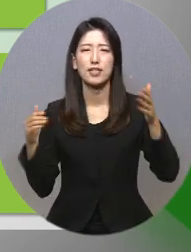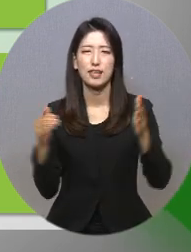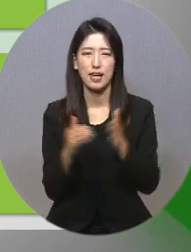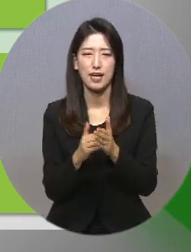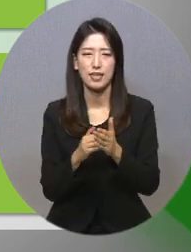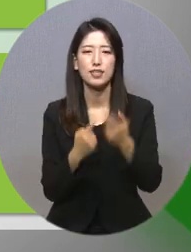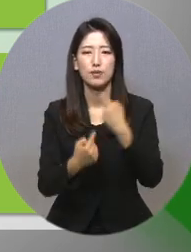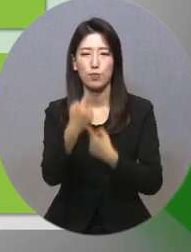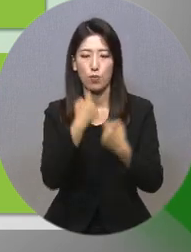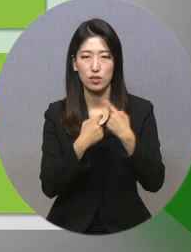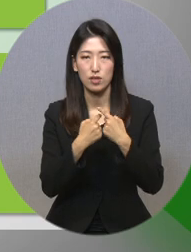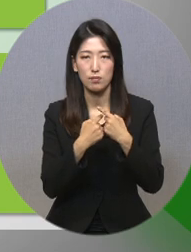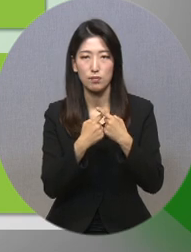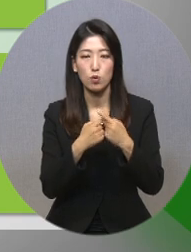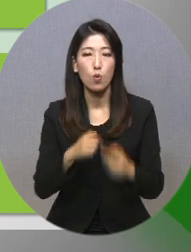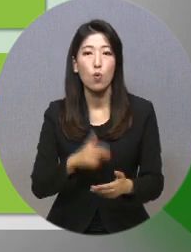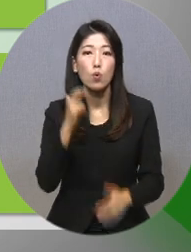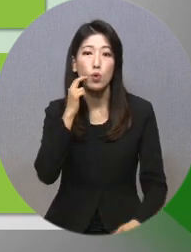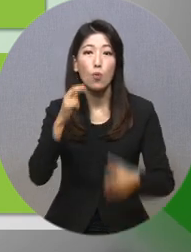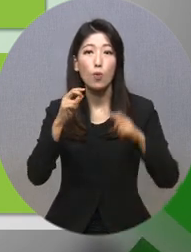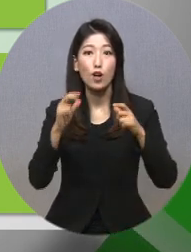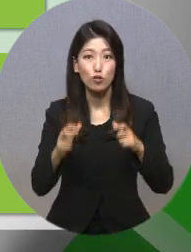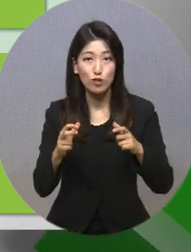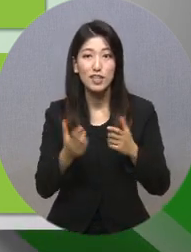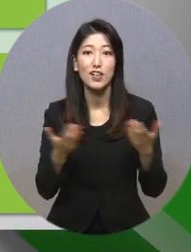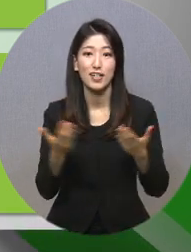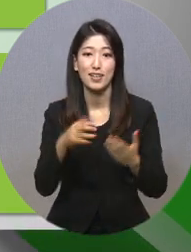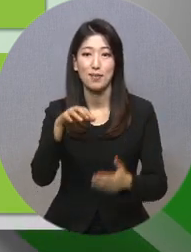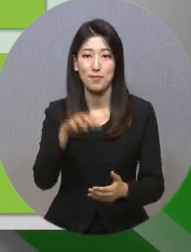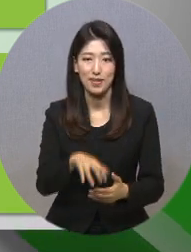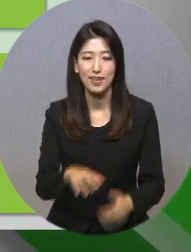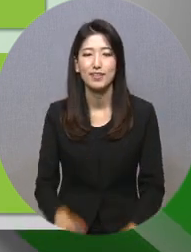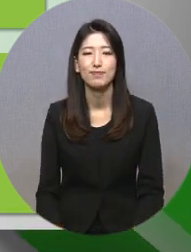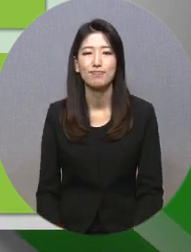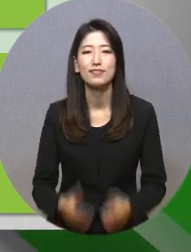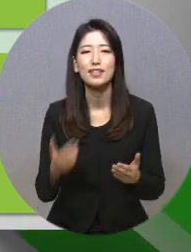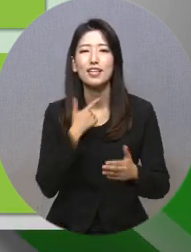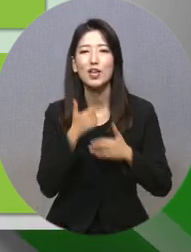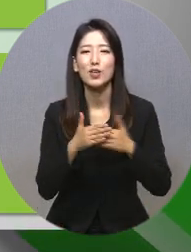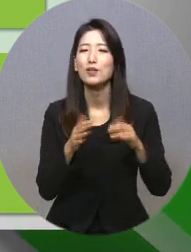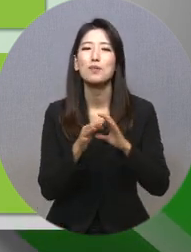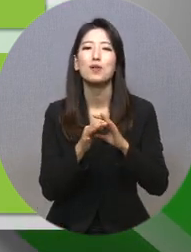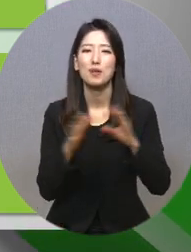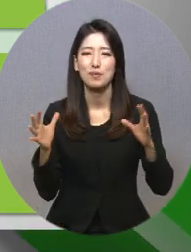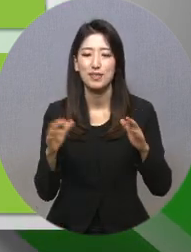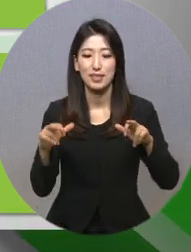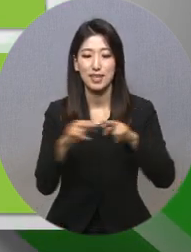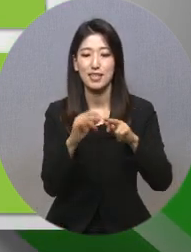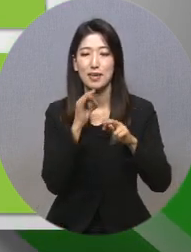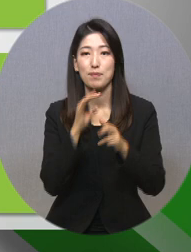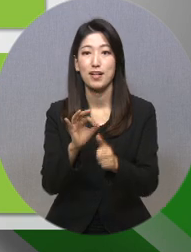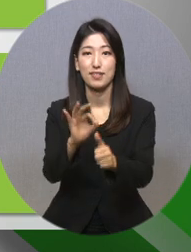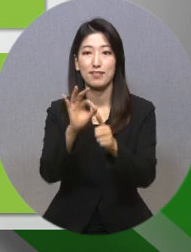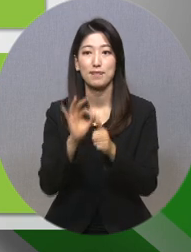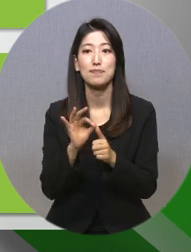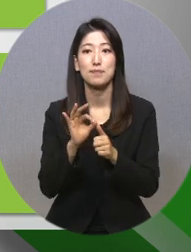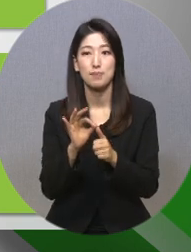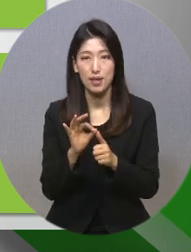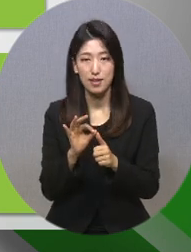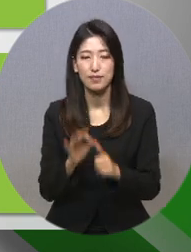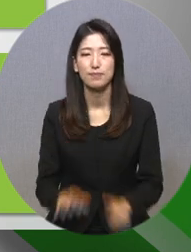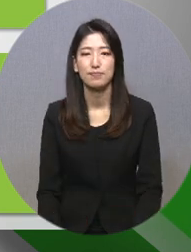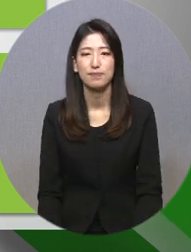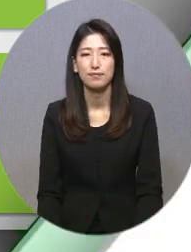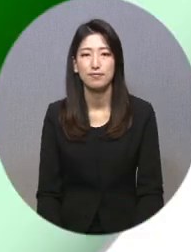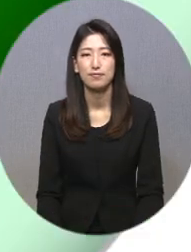송파구입니다. 경력과 학력은 무관하며 계약직을 채용합니다. 장애인만 채용하며 담당지사는 서울